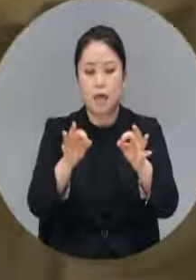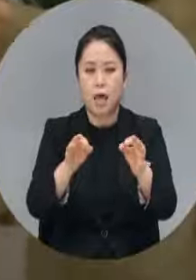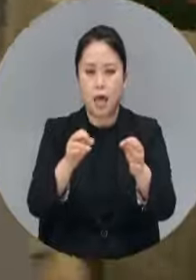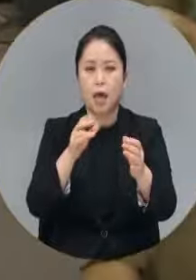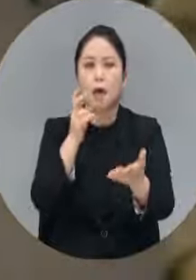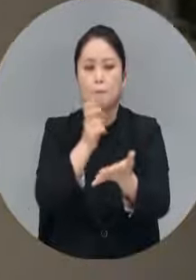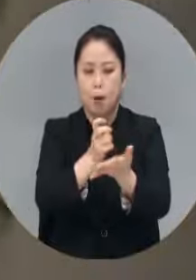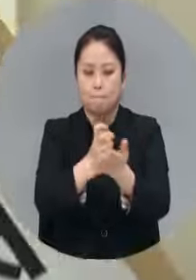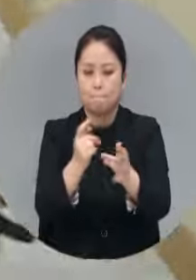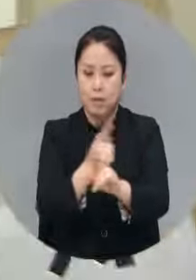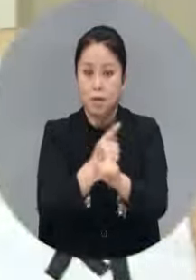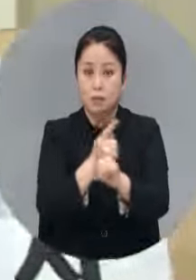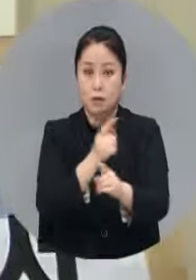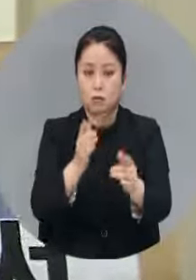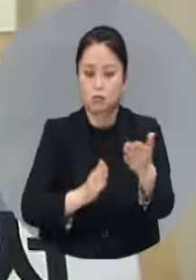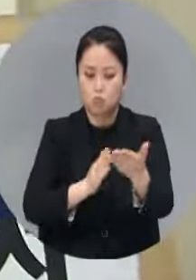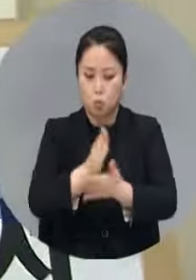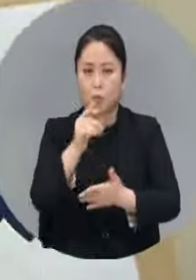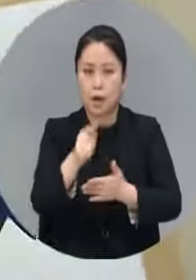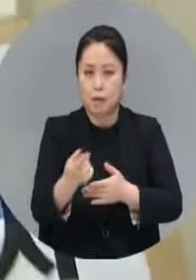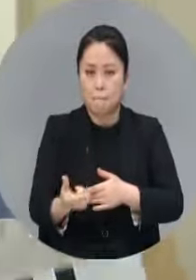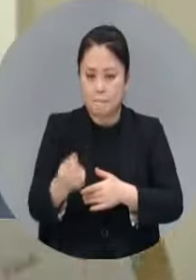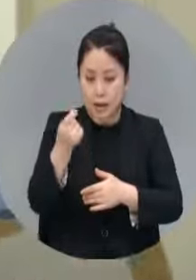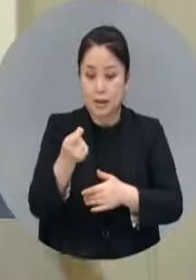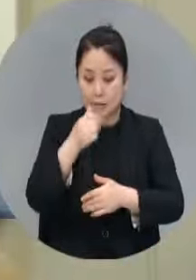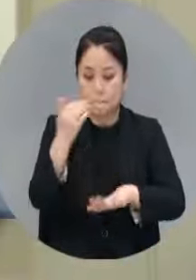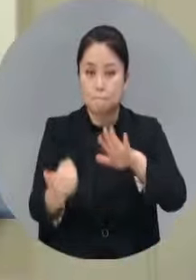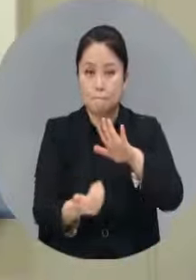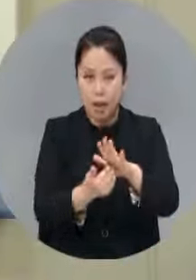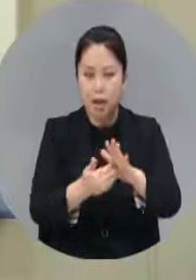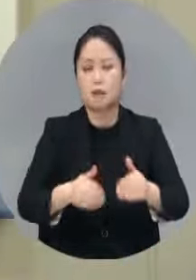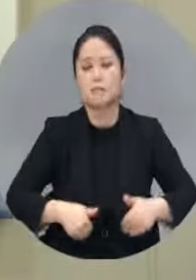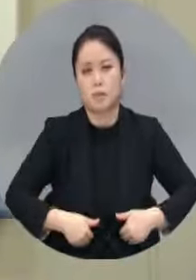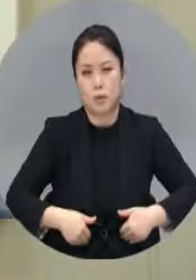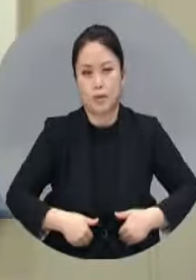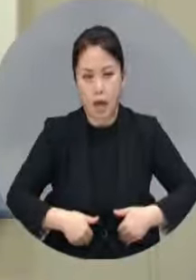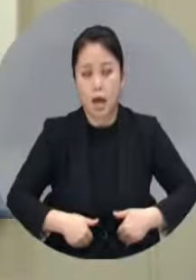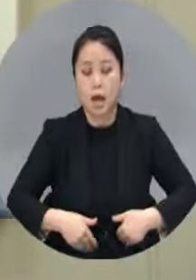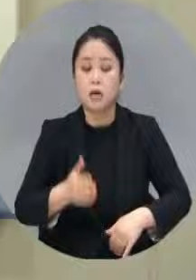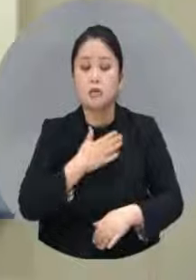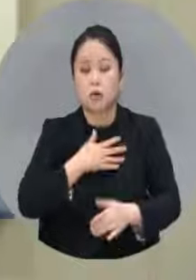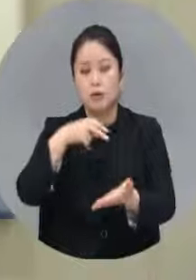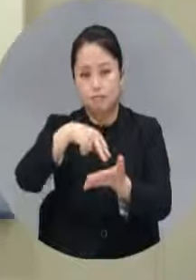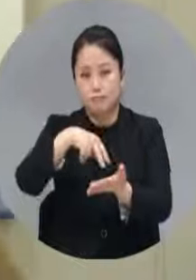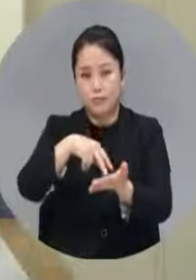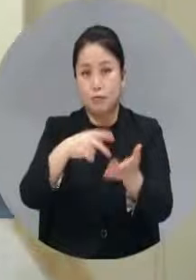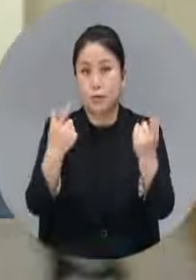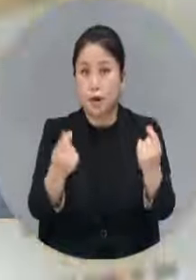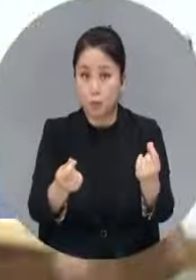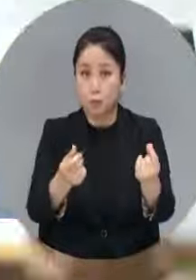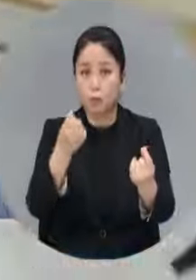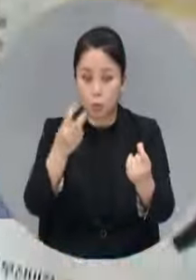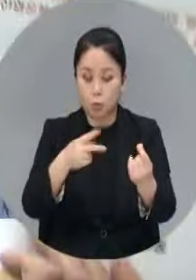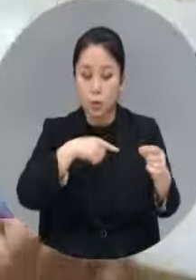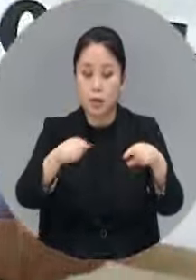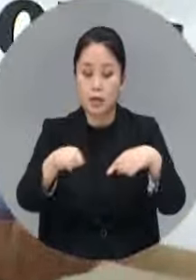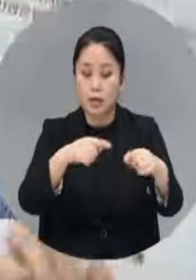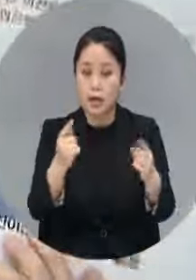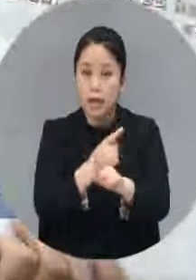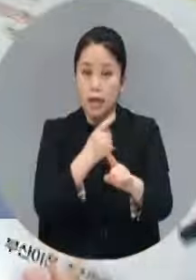이 개정안의 통과를 빨리 조속히 이루게 해야 한다. 그것이 저희의 입장이고요. 개정안이